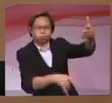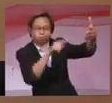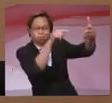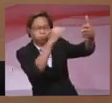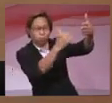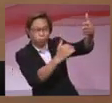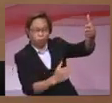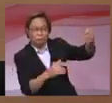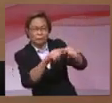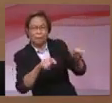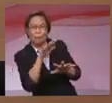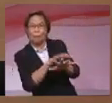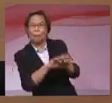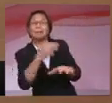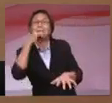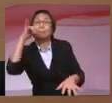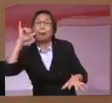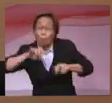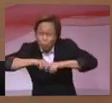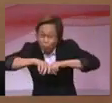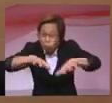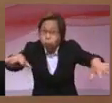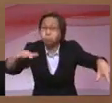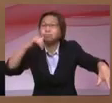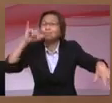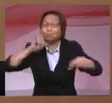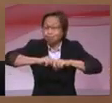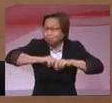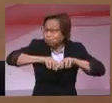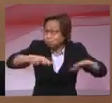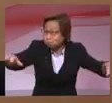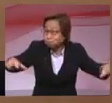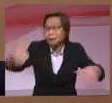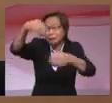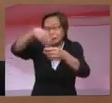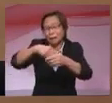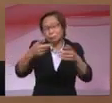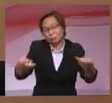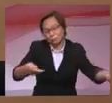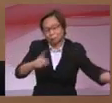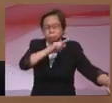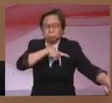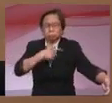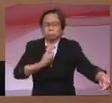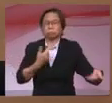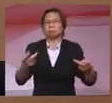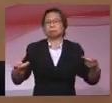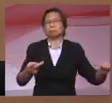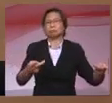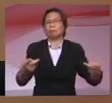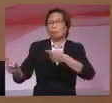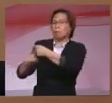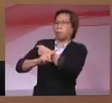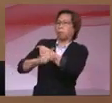Okey, semalam tular dalam media sosial, mereka yang berada di dalam kenderaan persendirian pun